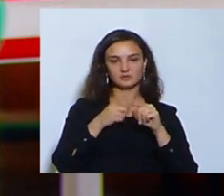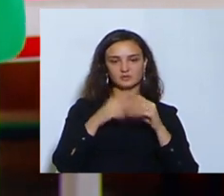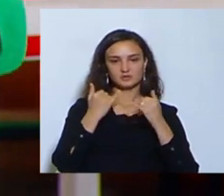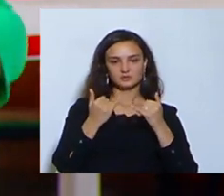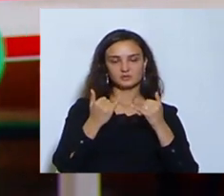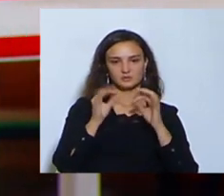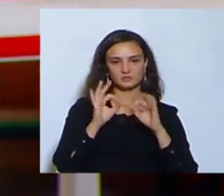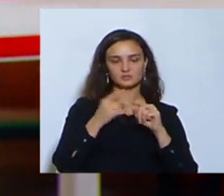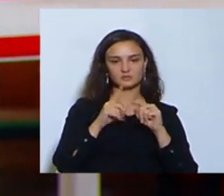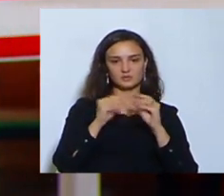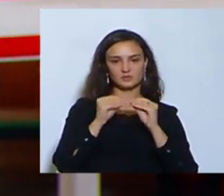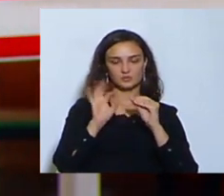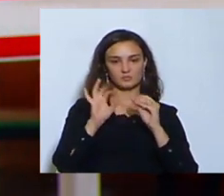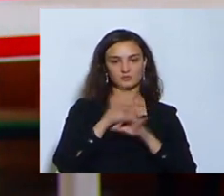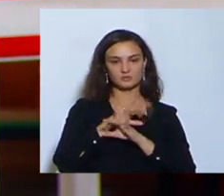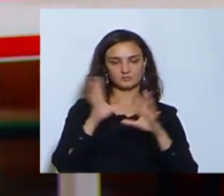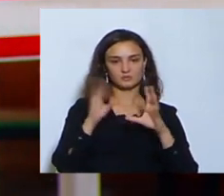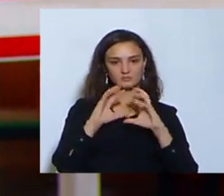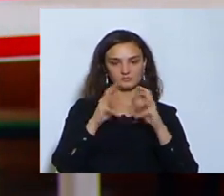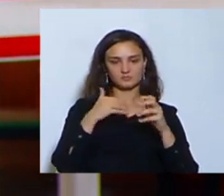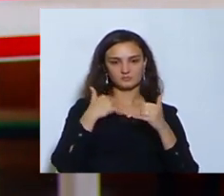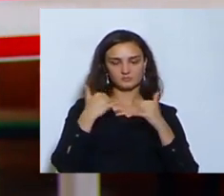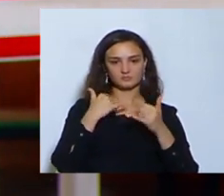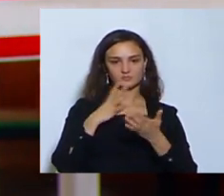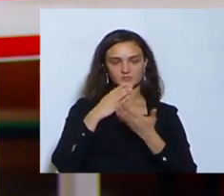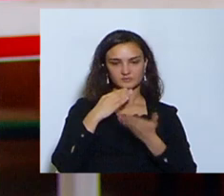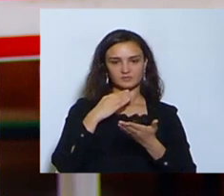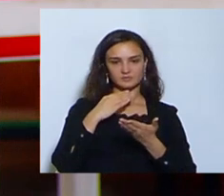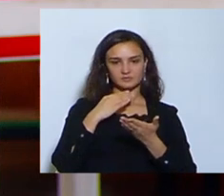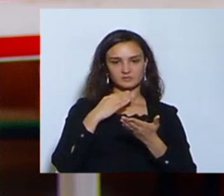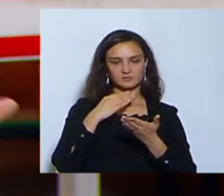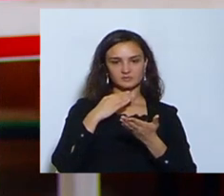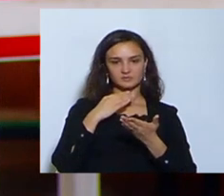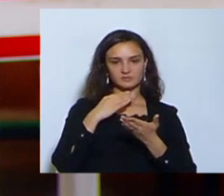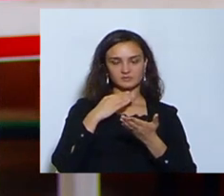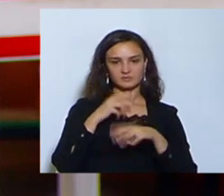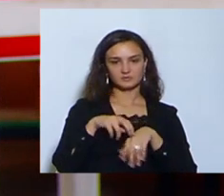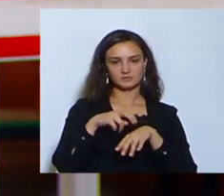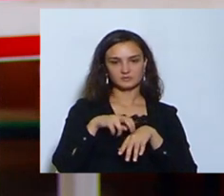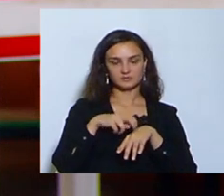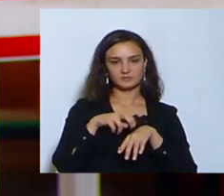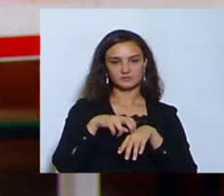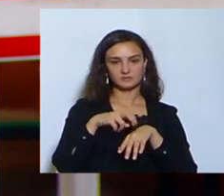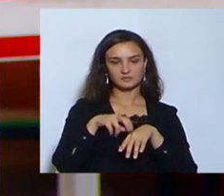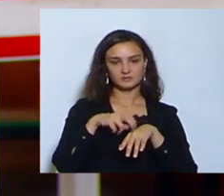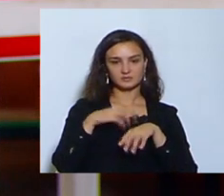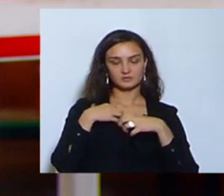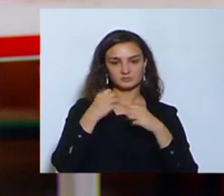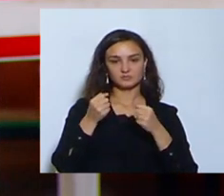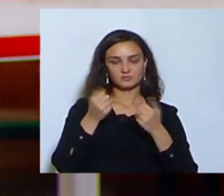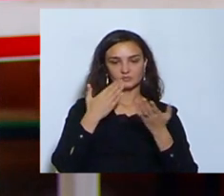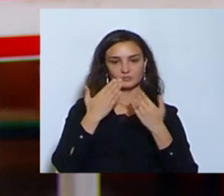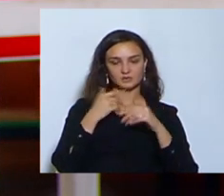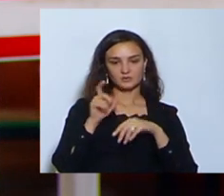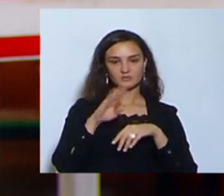დღეს სწორედ 10 ოქტომბერს აღნიშნავს მთელი მსოფლიო და ჩვენი სტუმრები ბრძანდებოდნენ სამედიცინო ჯანმრთელობის